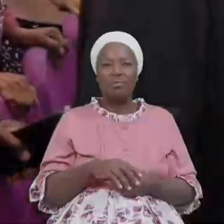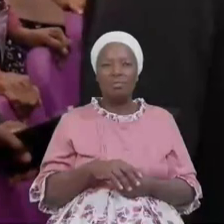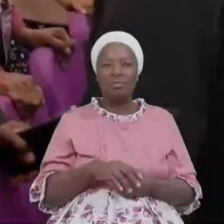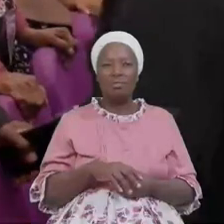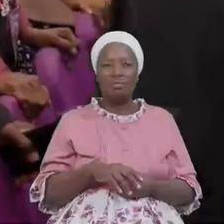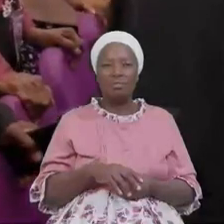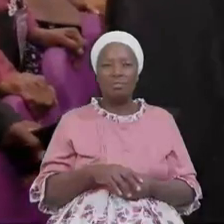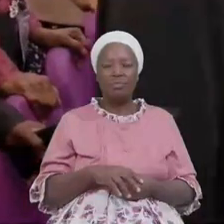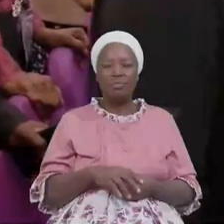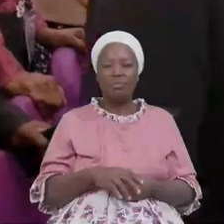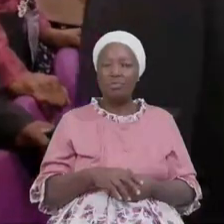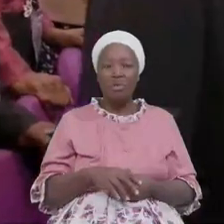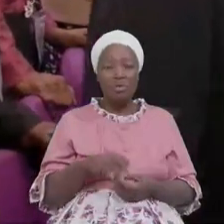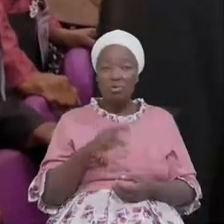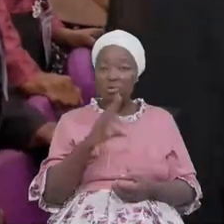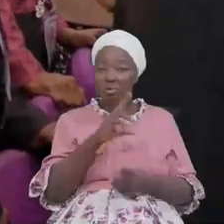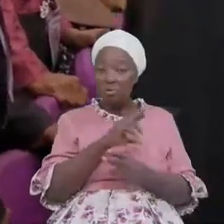Pas de vengeance.